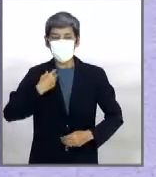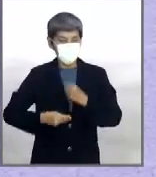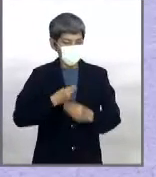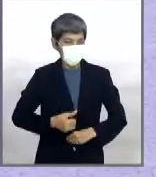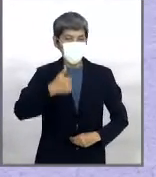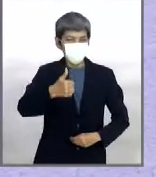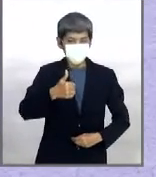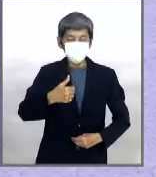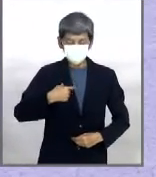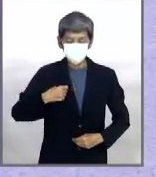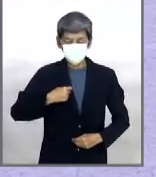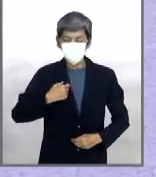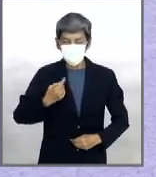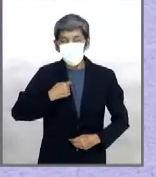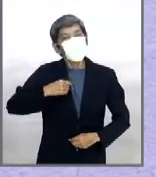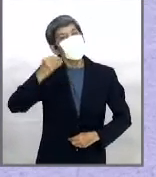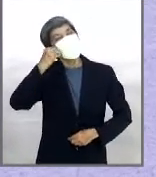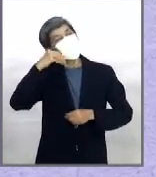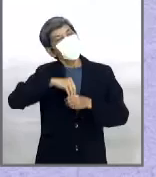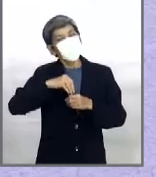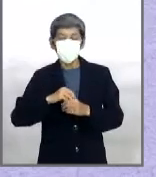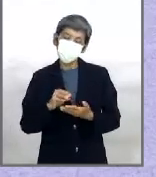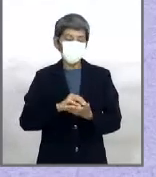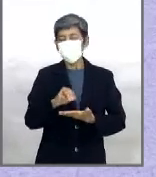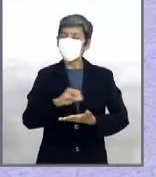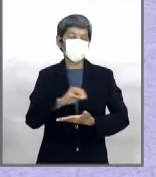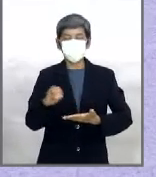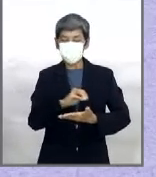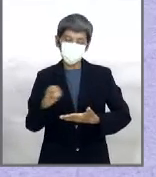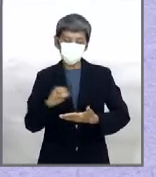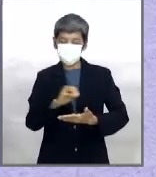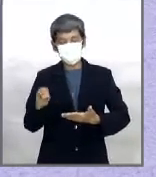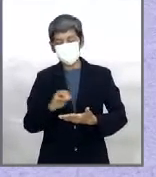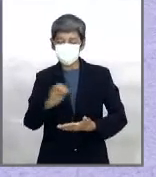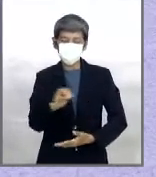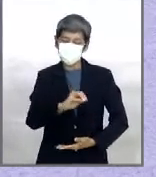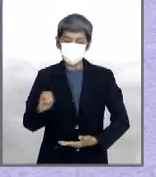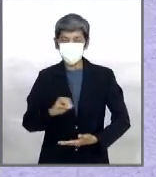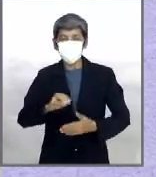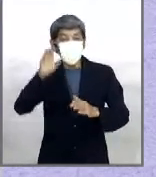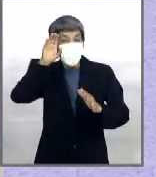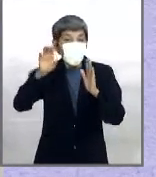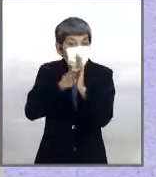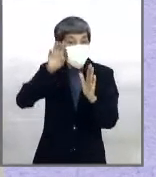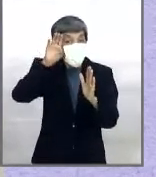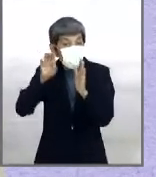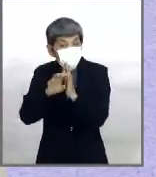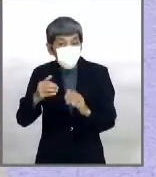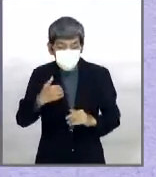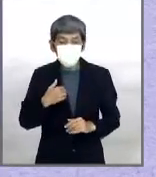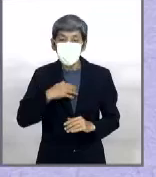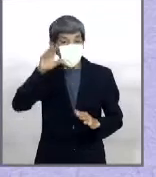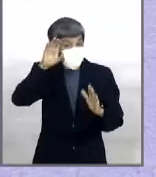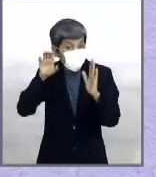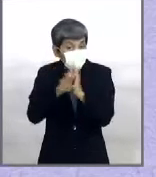ของได้เยอะเลยลูกค้าชอบนะครับนี่ก็กลับมาเนี่ยก็จะมาเอาสีมาเลยอะไรเงี้ยครับผมเนาะก็คือรูปๆนึงอะคนทั่วไปเนี่ย